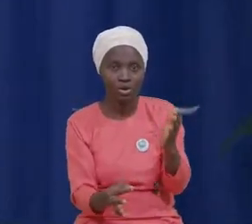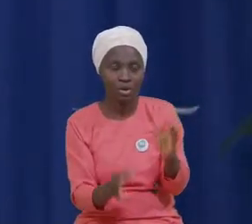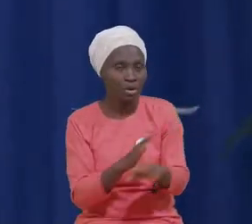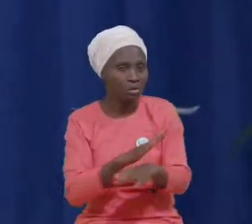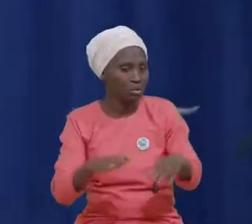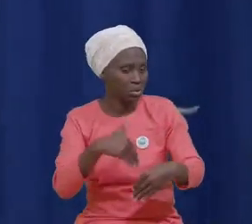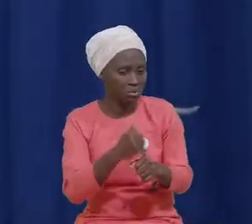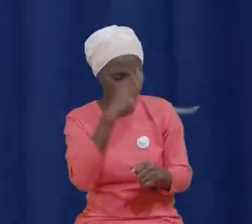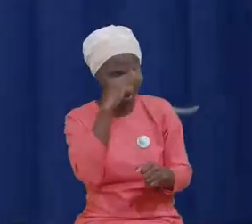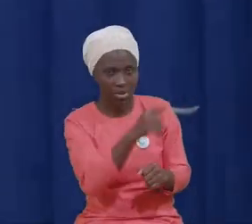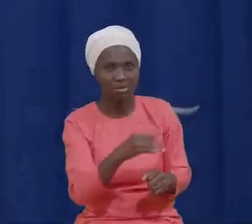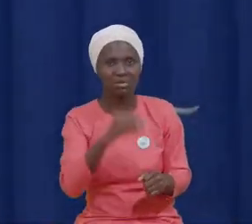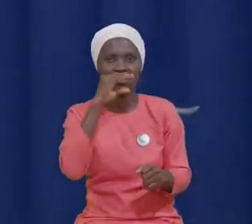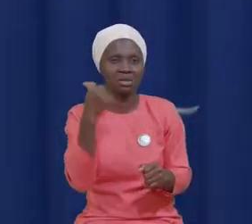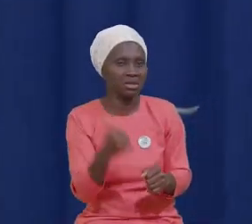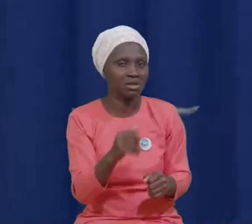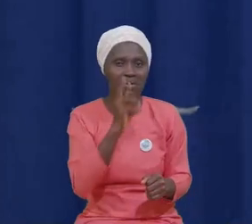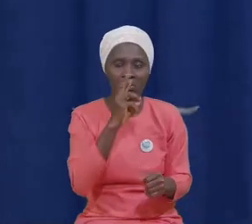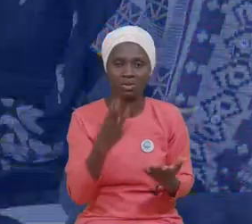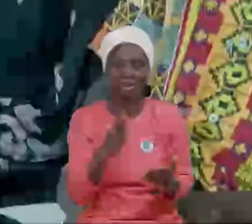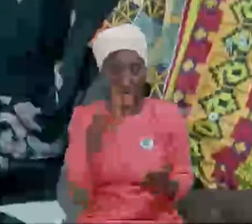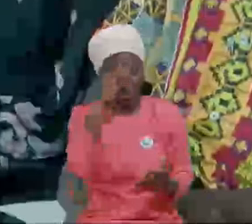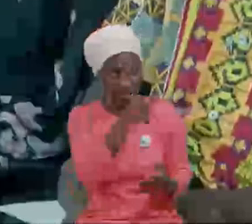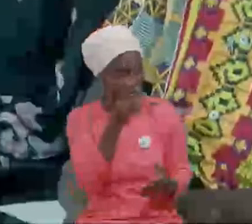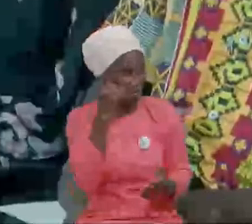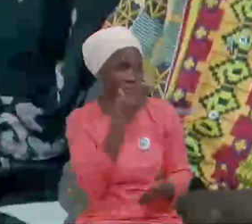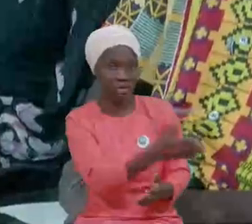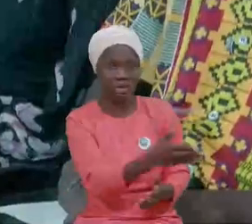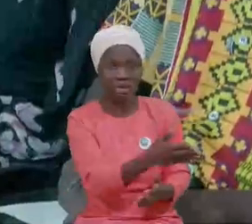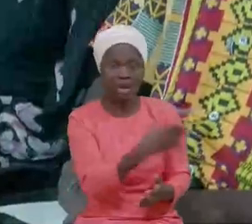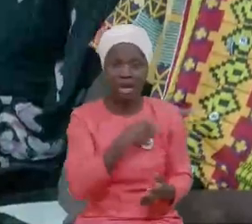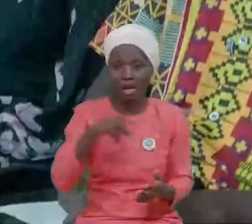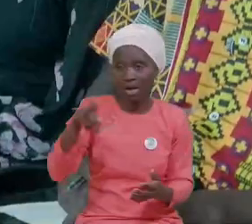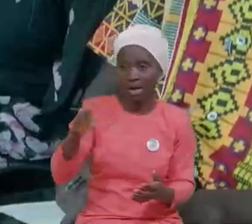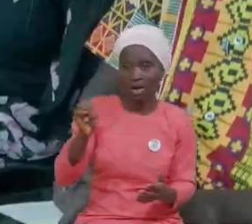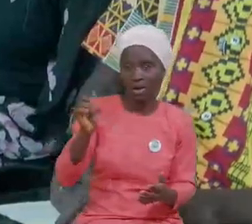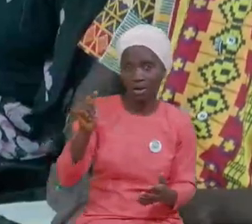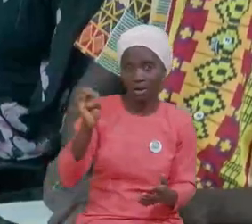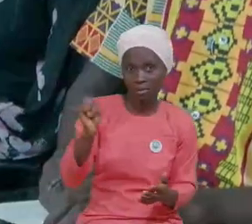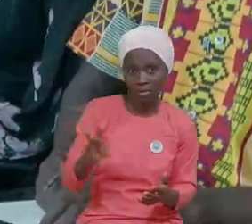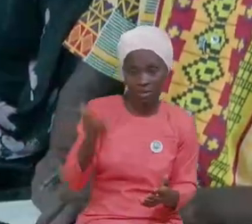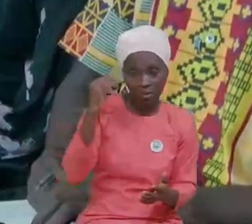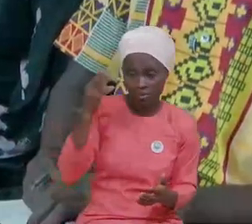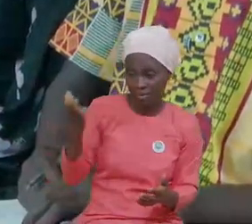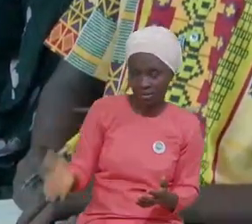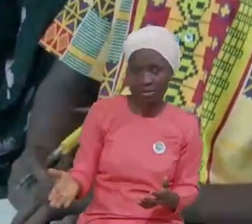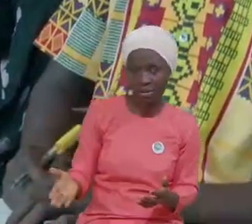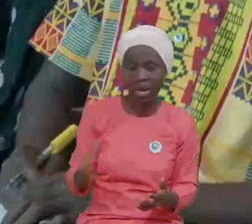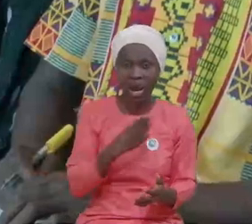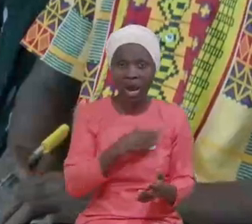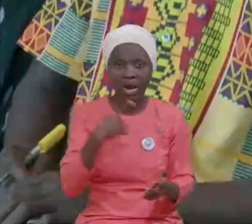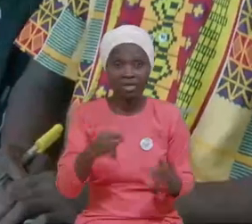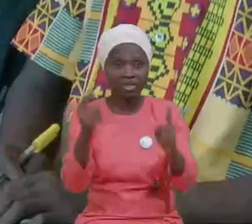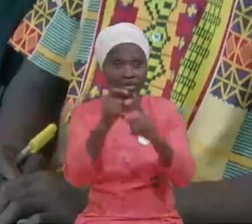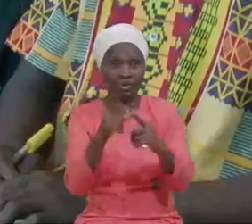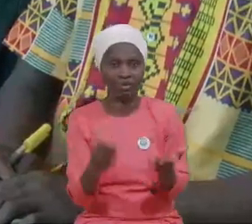Pierre ne l'a pas fait boire, quoi que ce soit. Il était là. Et Pierre était là. Et la parole, vous n'êtes pas